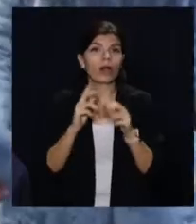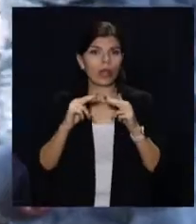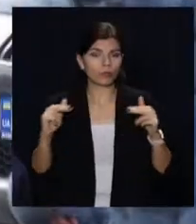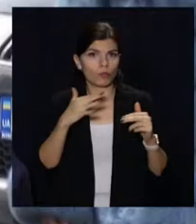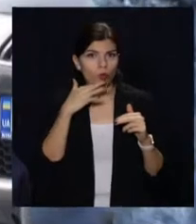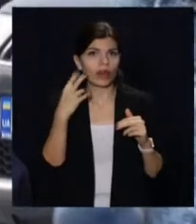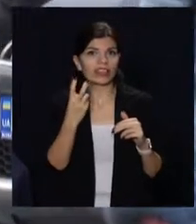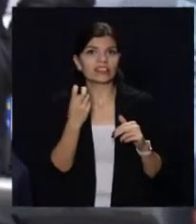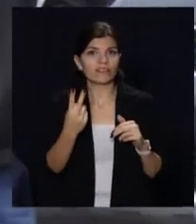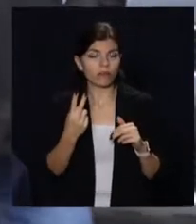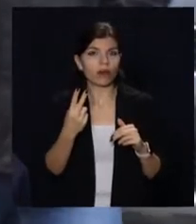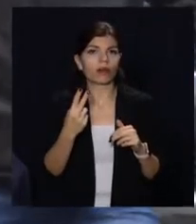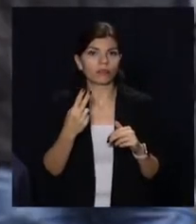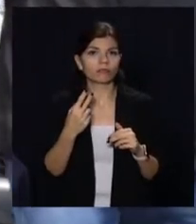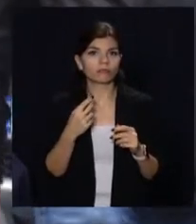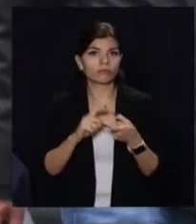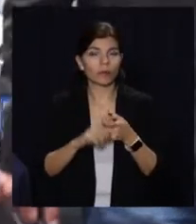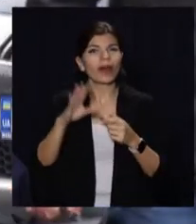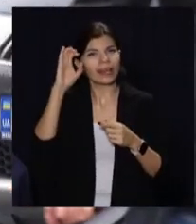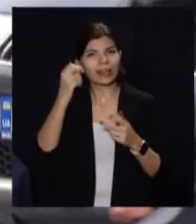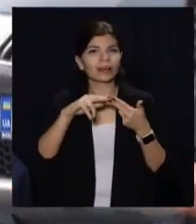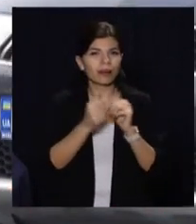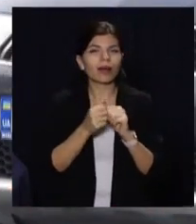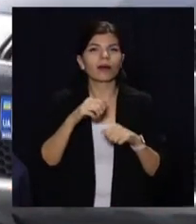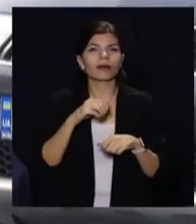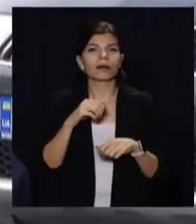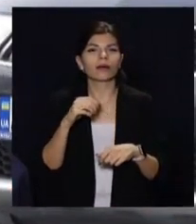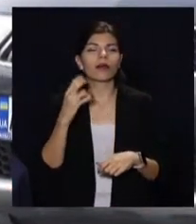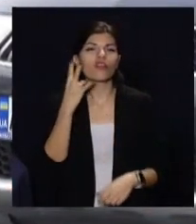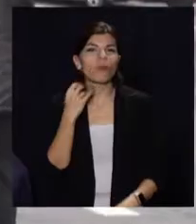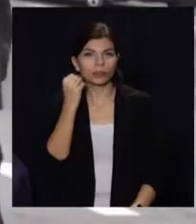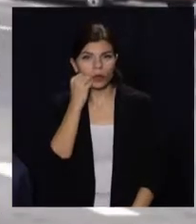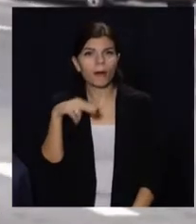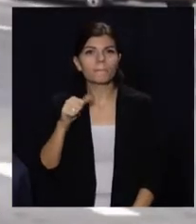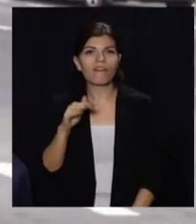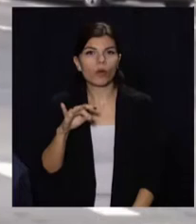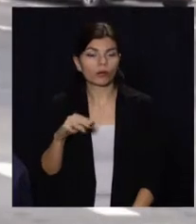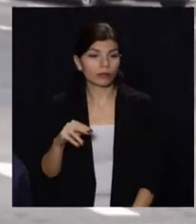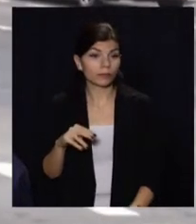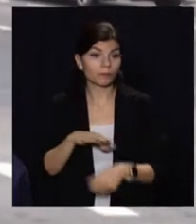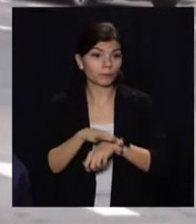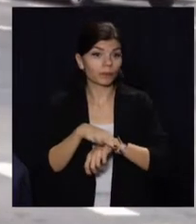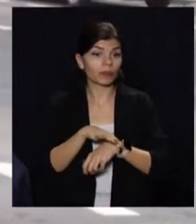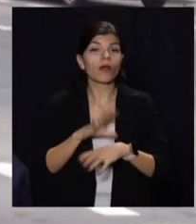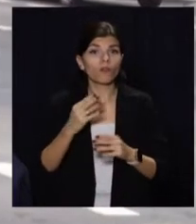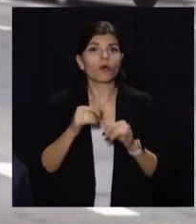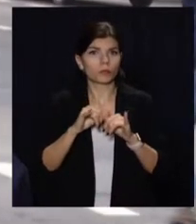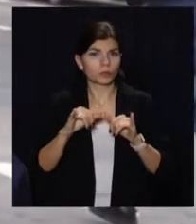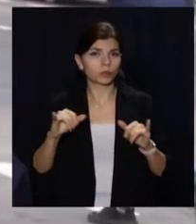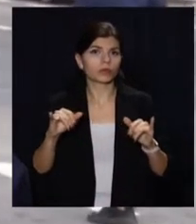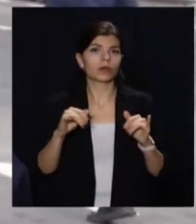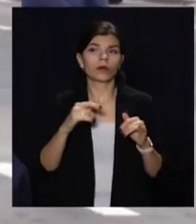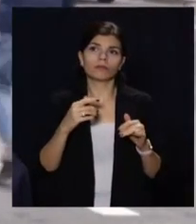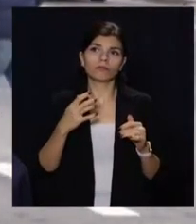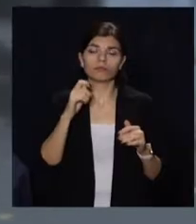– 202 нові випадки. Далі Кривий Ріг, Кам'янське, Павлоград та Новомосковськ. Загалом по всій Україні кількість хворих зросла на більш ніж